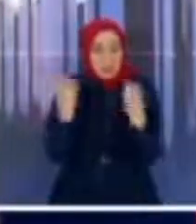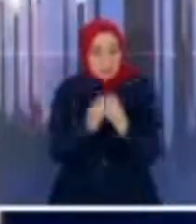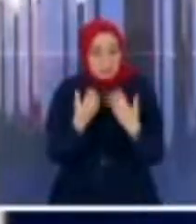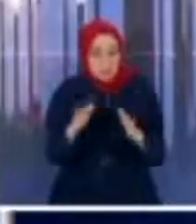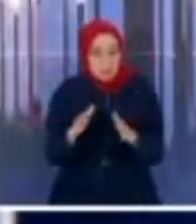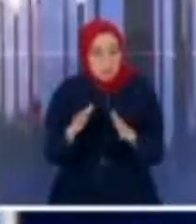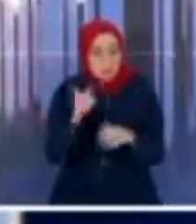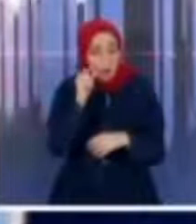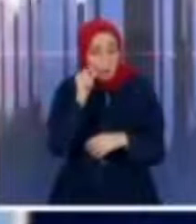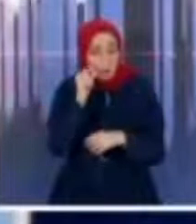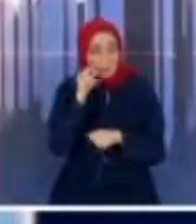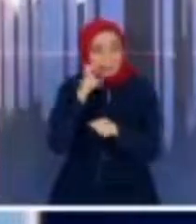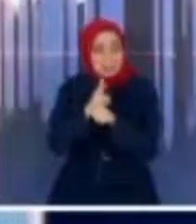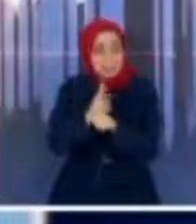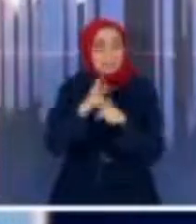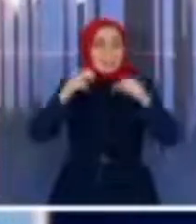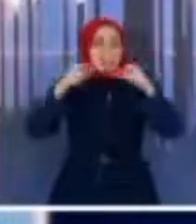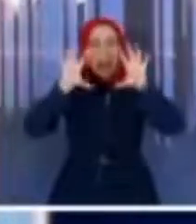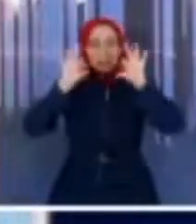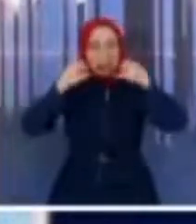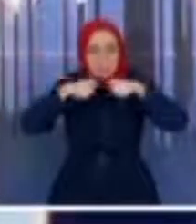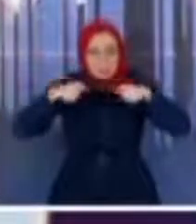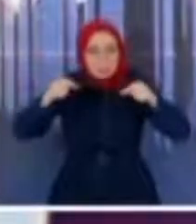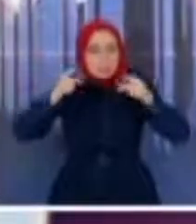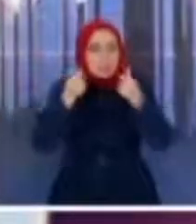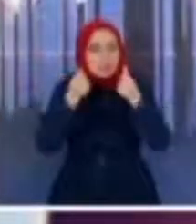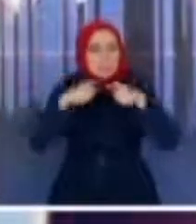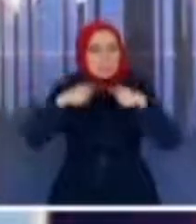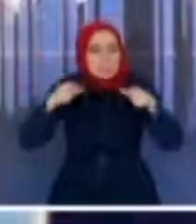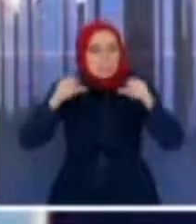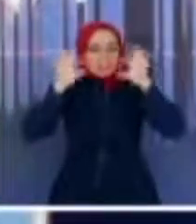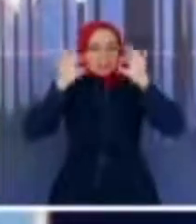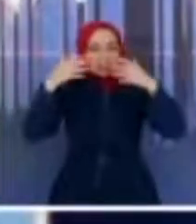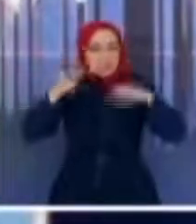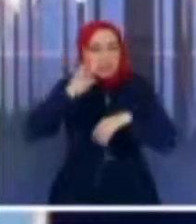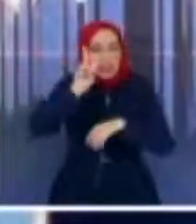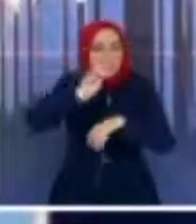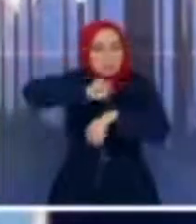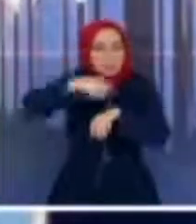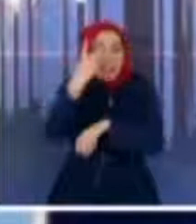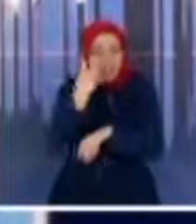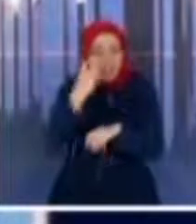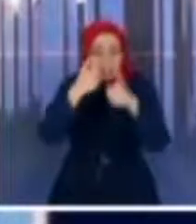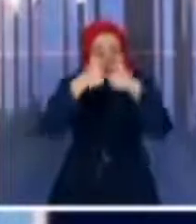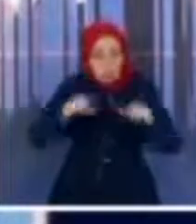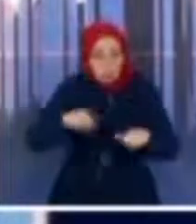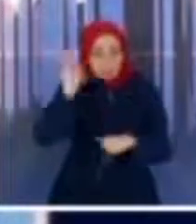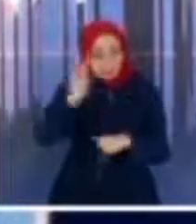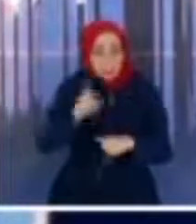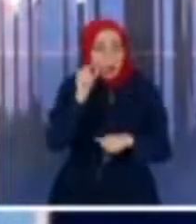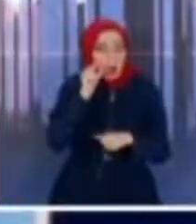صورنا في دقه عدينا نهارين يعني 24 على 24، وجاب معاه واحد يفهم